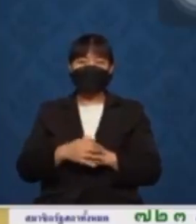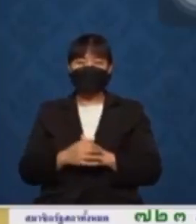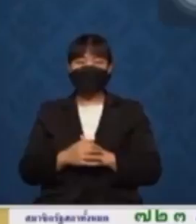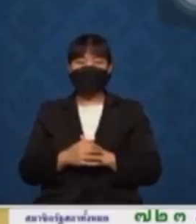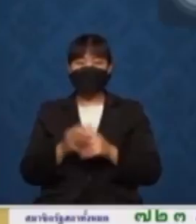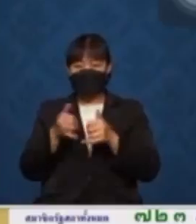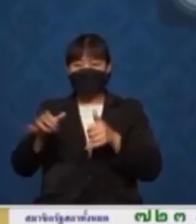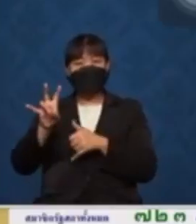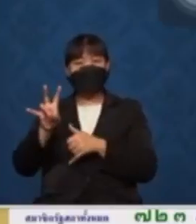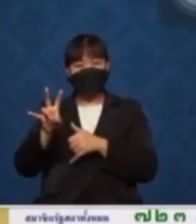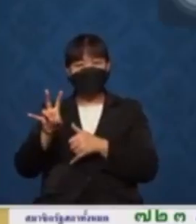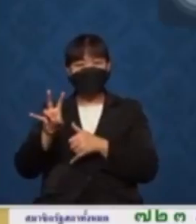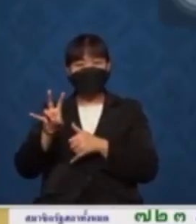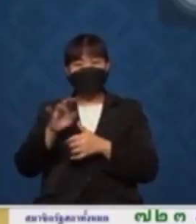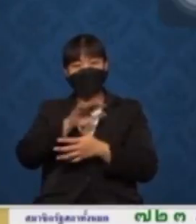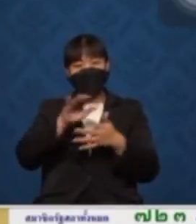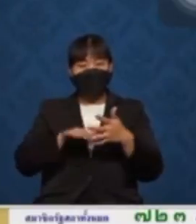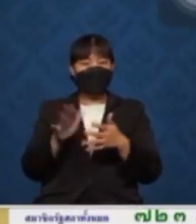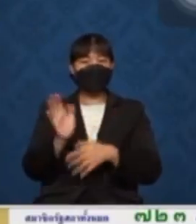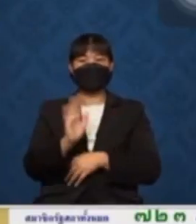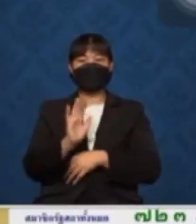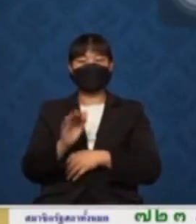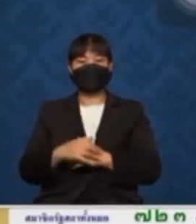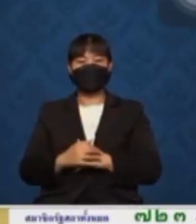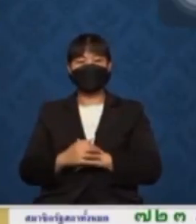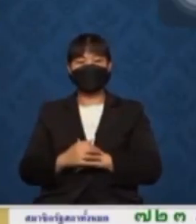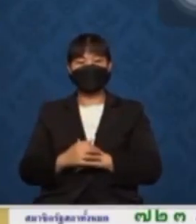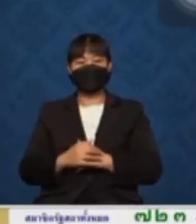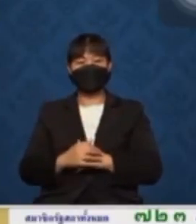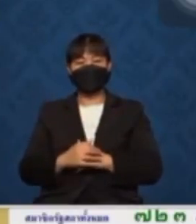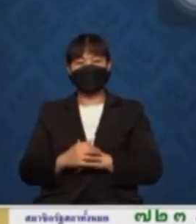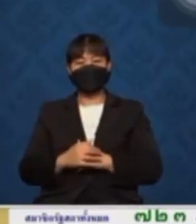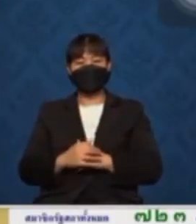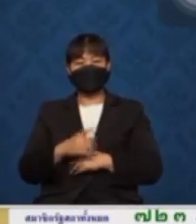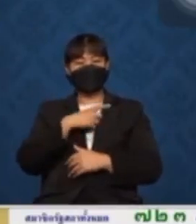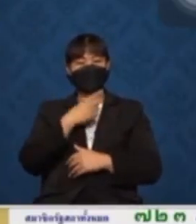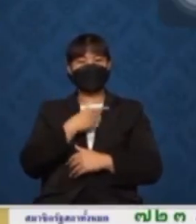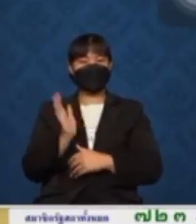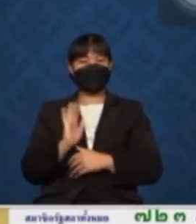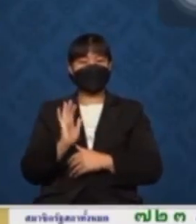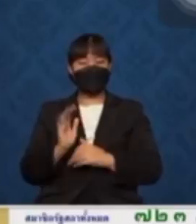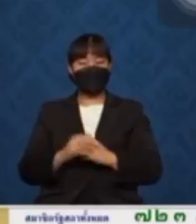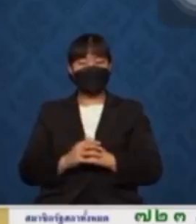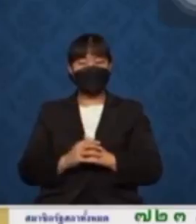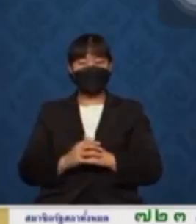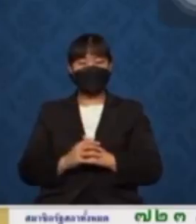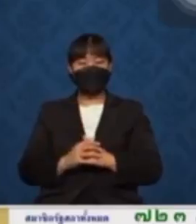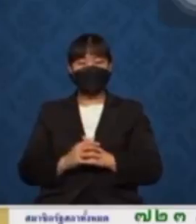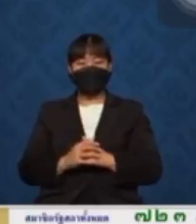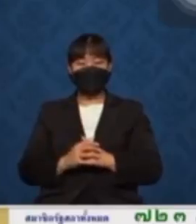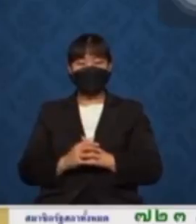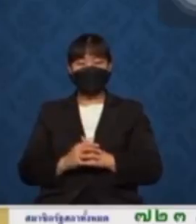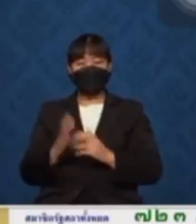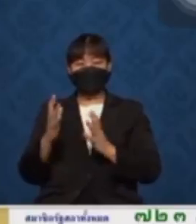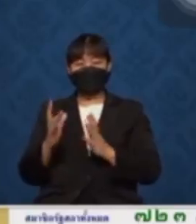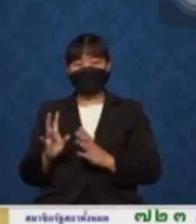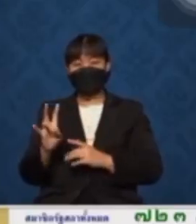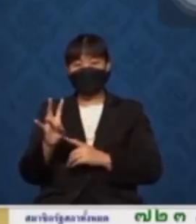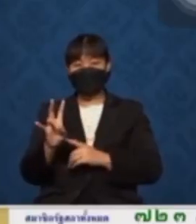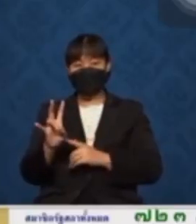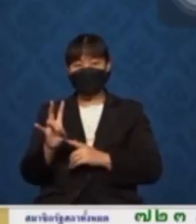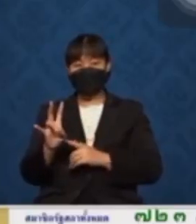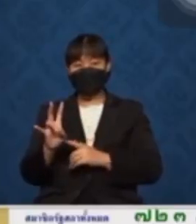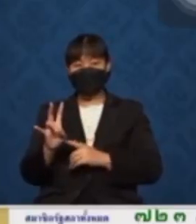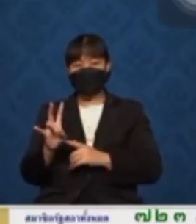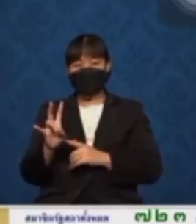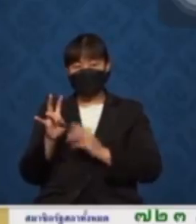นที่ไม่ได้แต่งตั้งพี่น้องตัวเองมาเป็นสวอย่าเพิ่งดีใจนะครับเพราะใน7คนที่เหลือนั้นมี6คนที่ไม่ได้แต่งตั้งพี่น้องมาเป็นสวก็